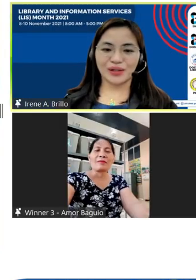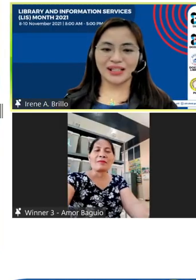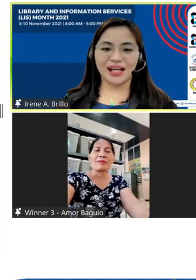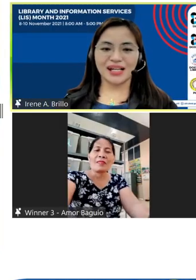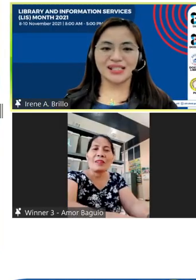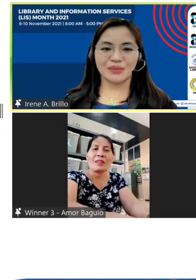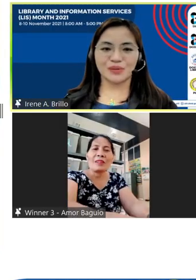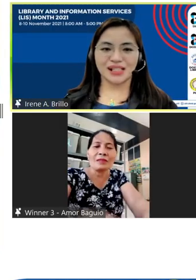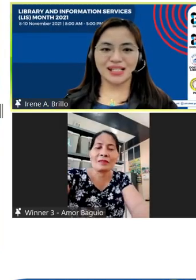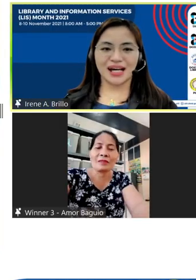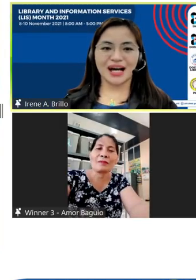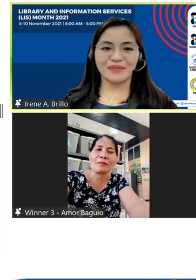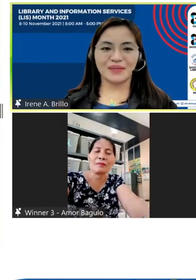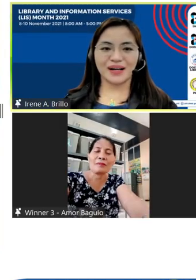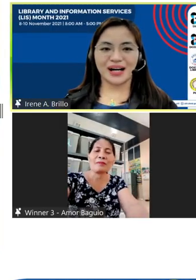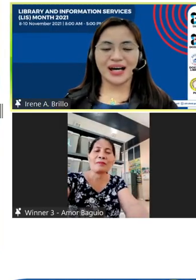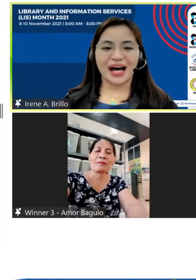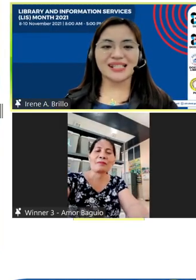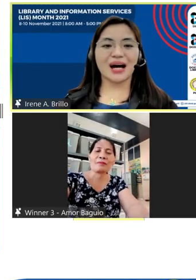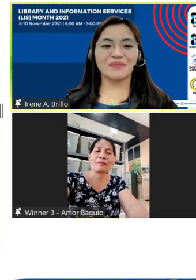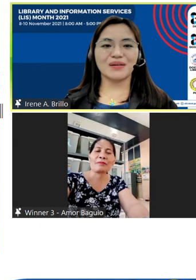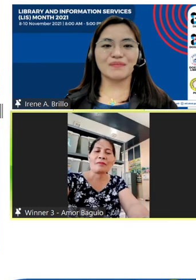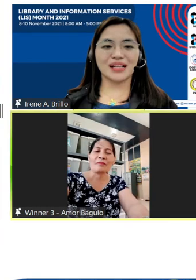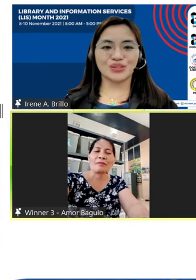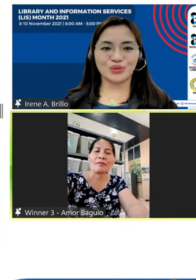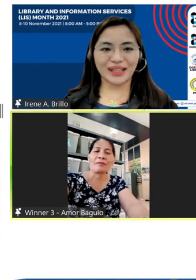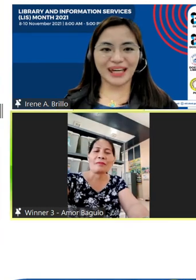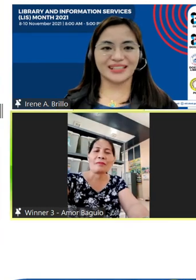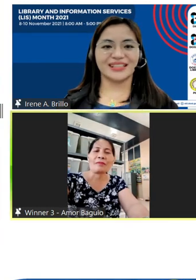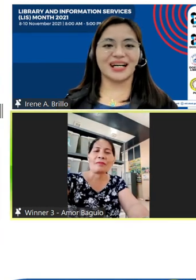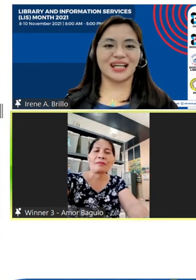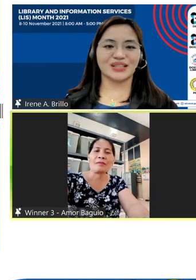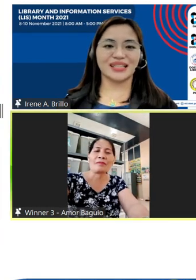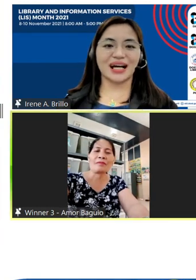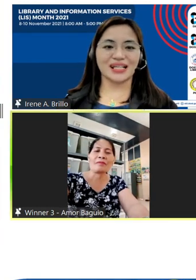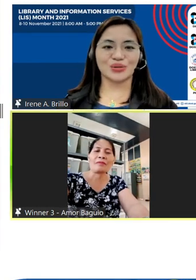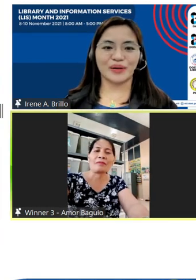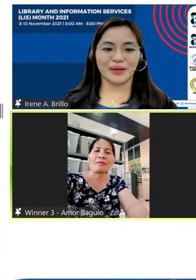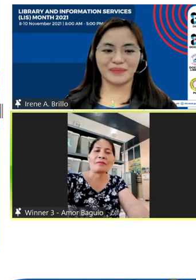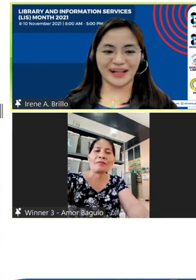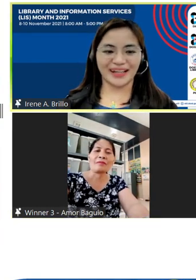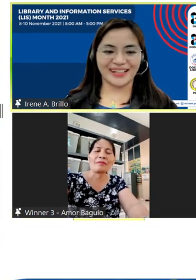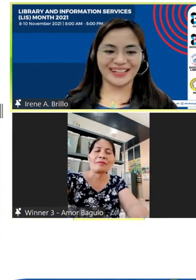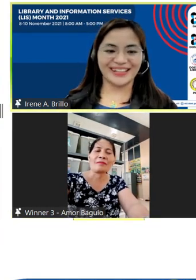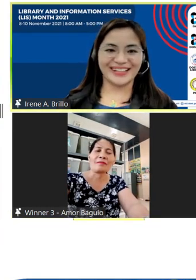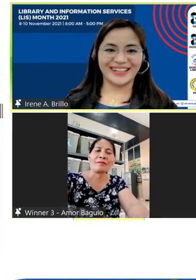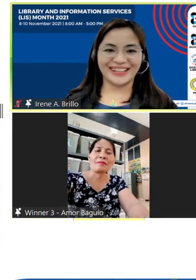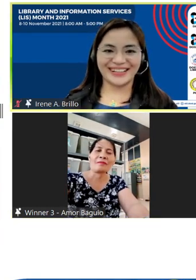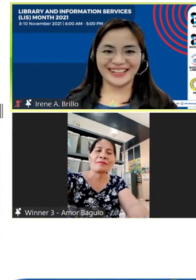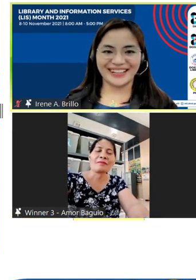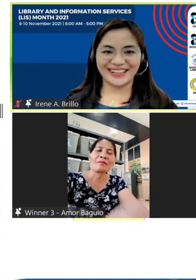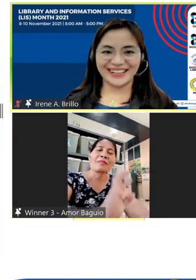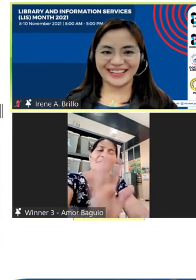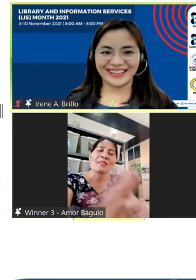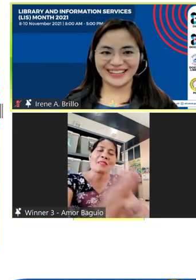nasabi ko po kanina, isa po siya sa aming mga sa aming masugid na taga-subaybay.